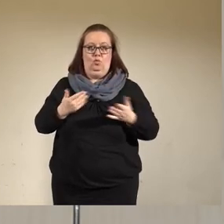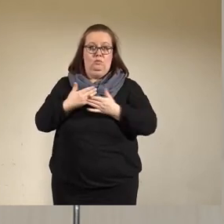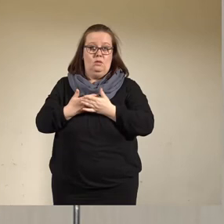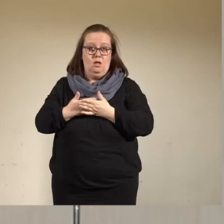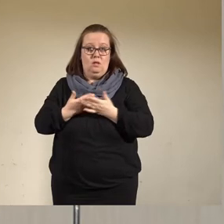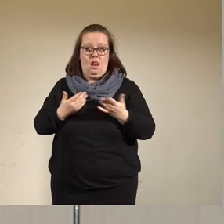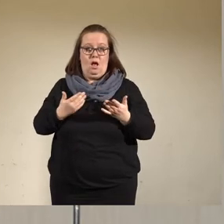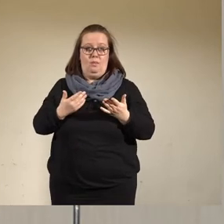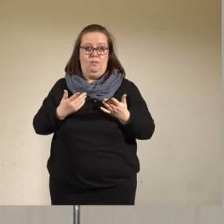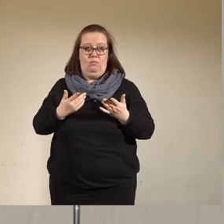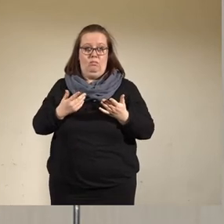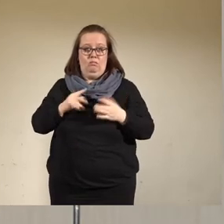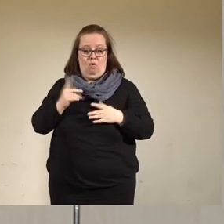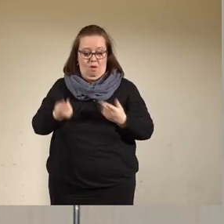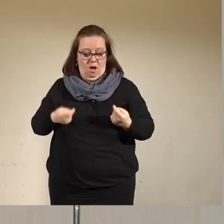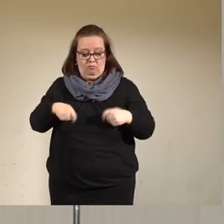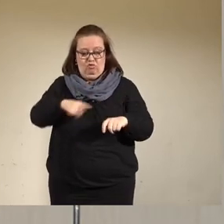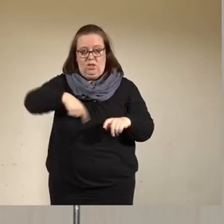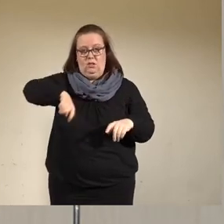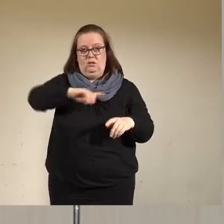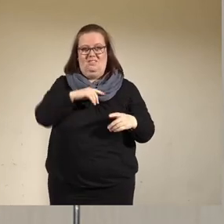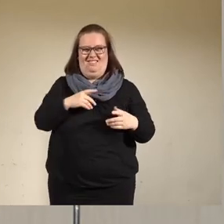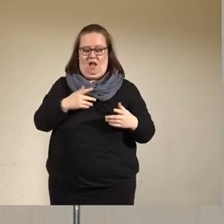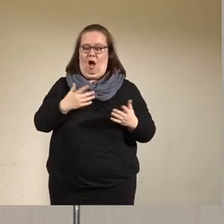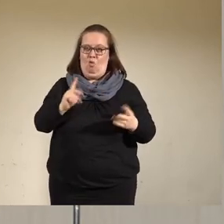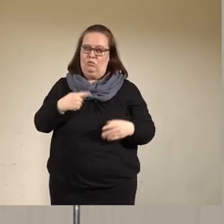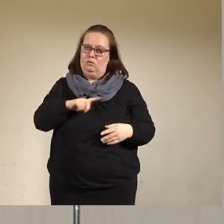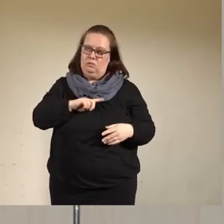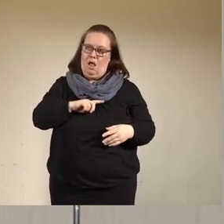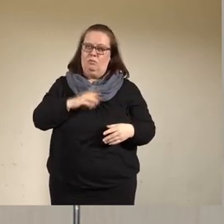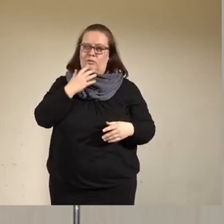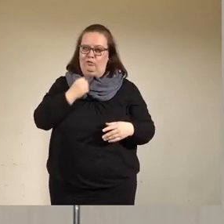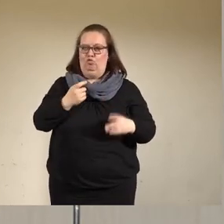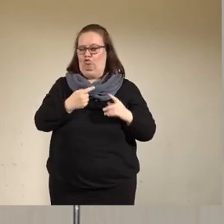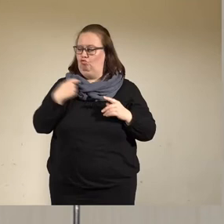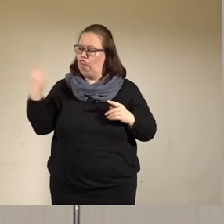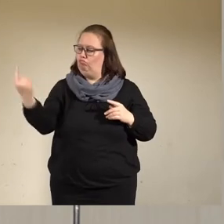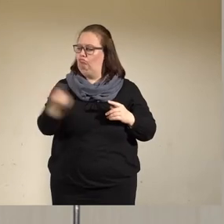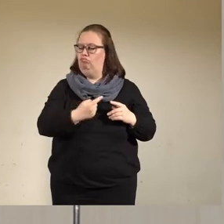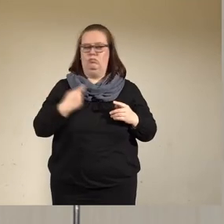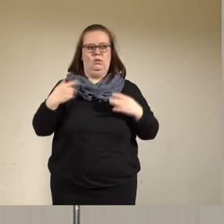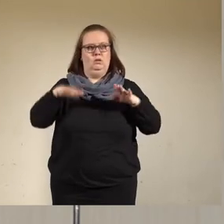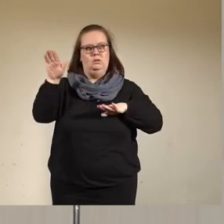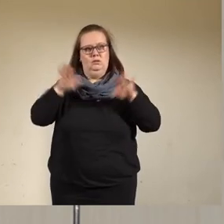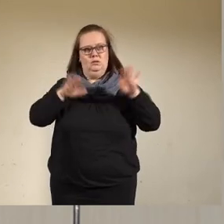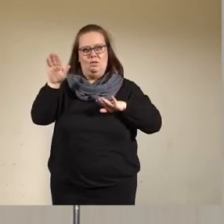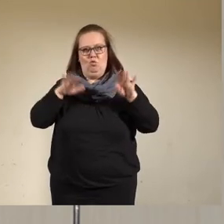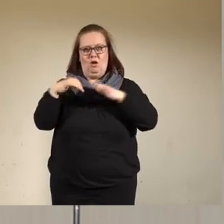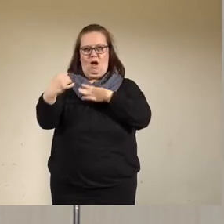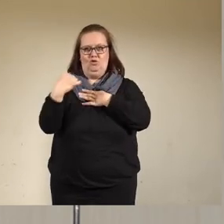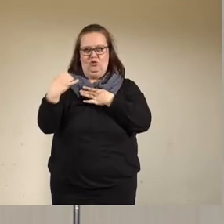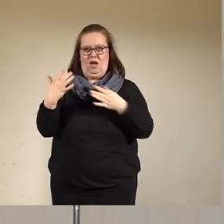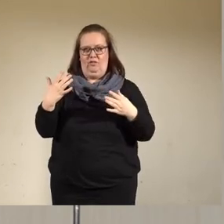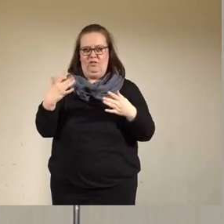deswegen nochmal abschließend, auch ich möchte mich bei allen demokratischen